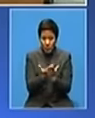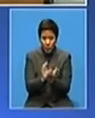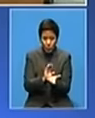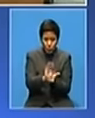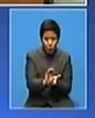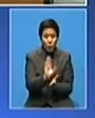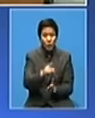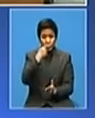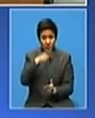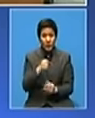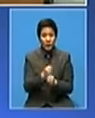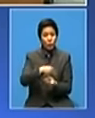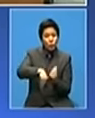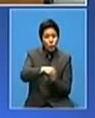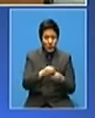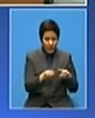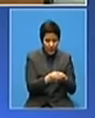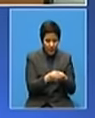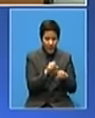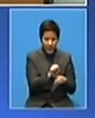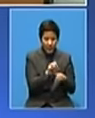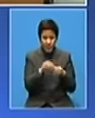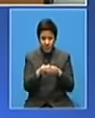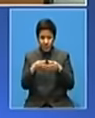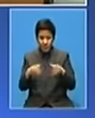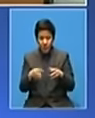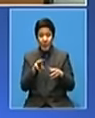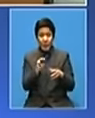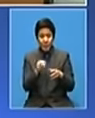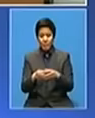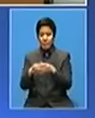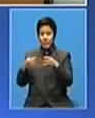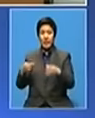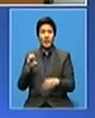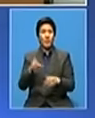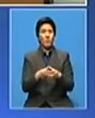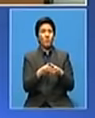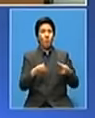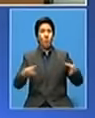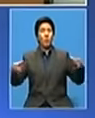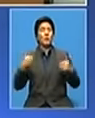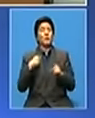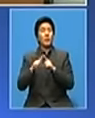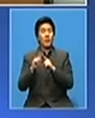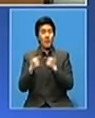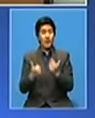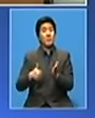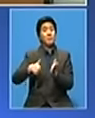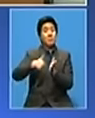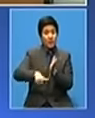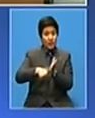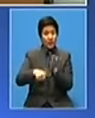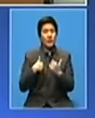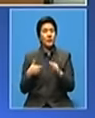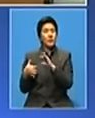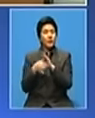ศในธุรกิจขนาดเล็กขนาดกลางขนาดใหญ่ให้ได้นะครับปัจจุบันรัฐบาลได้มีมาตรการยกเว้นภาษีเงินได้นิติบุคคลสำหรับ